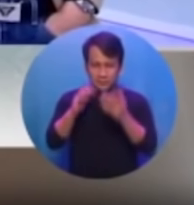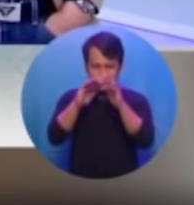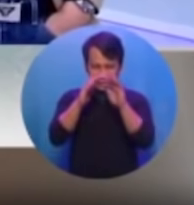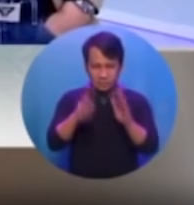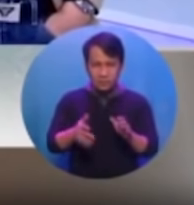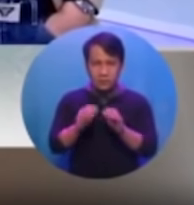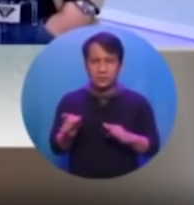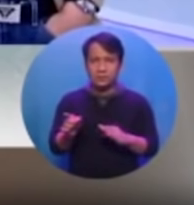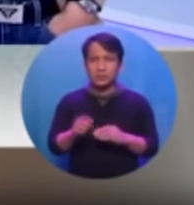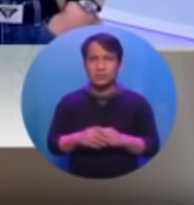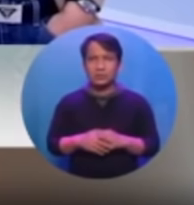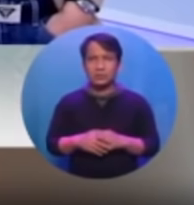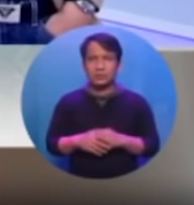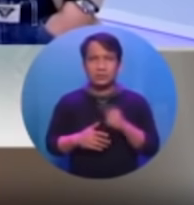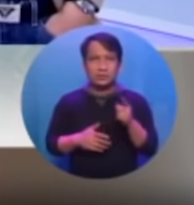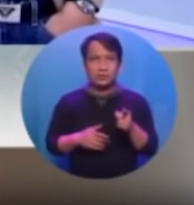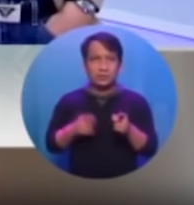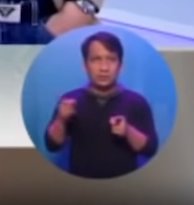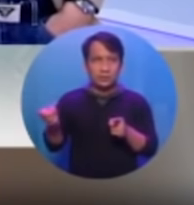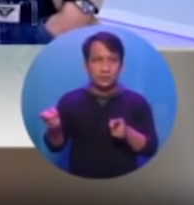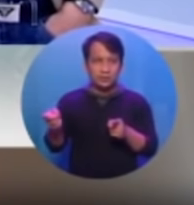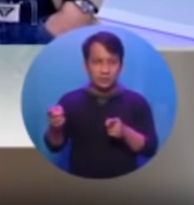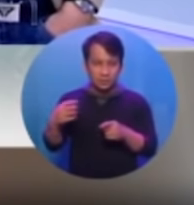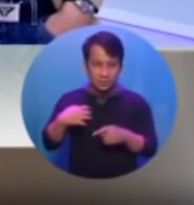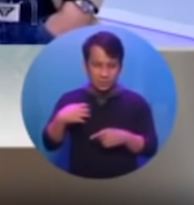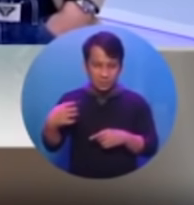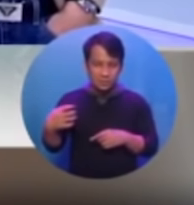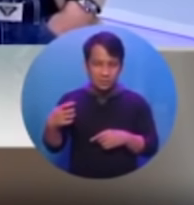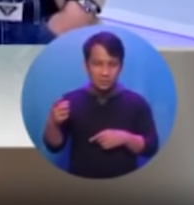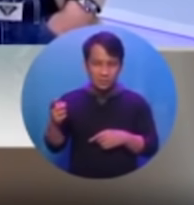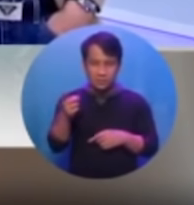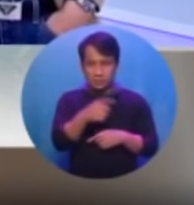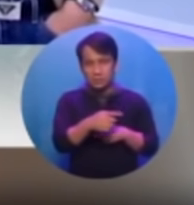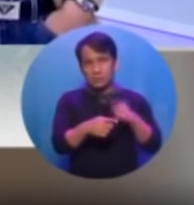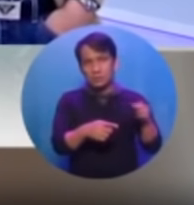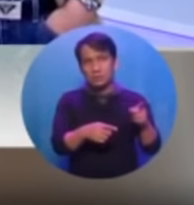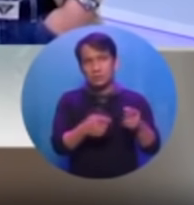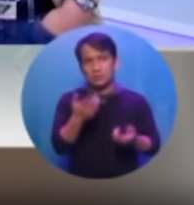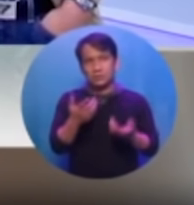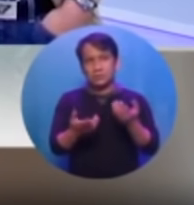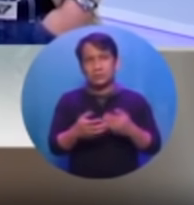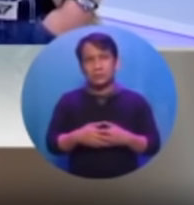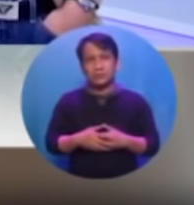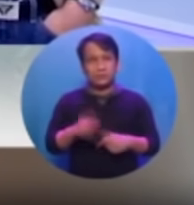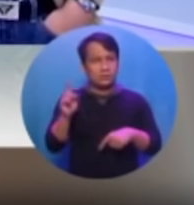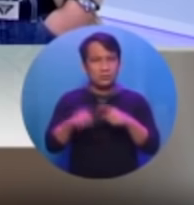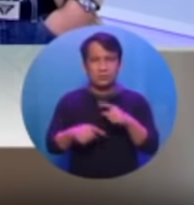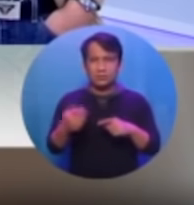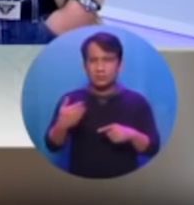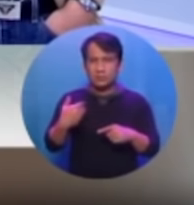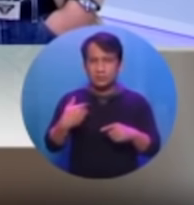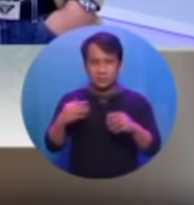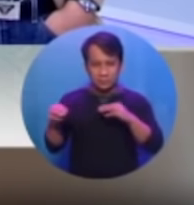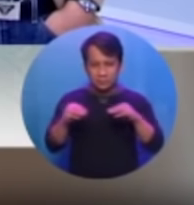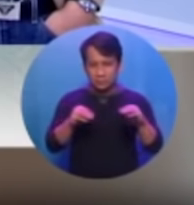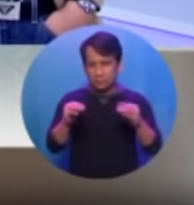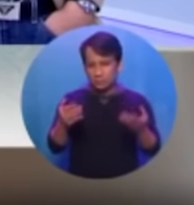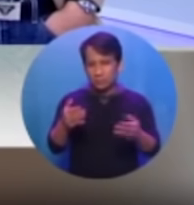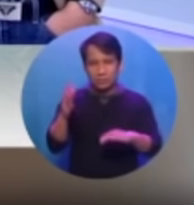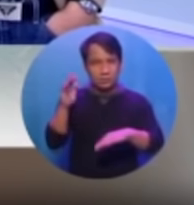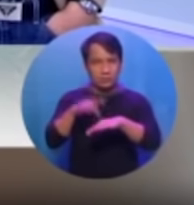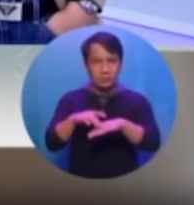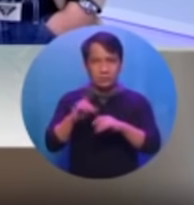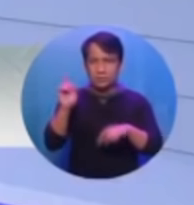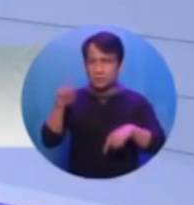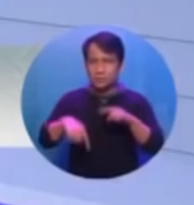paano proteksyon. Nasa kusodi na po ng mga pulis. Ito pong suspect. So... hindi na po makagalaw itong si pulis, hindi siya